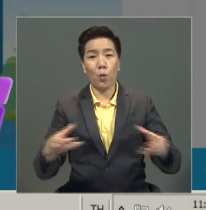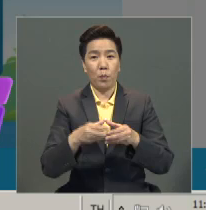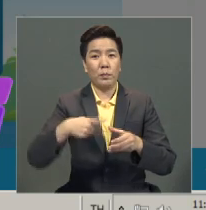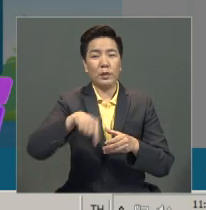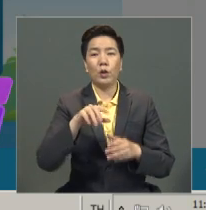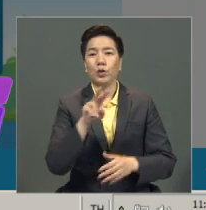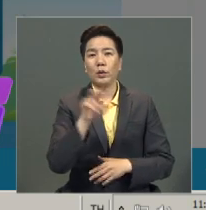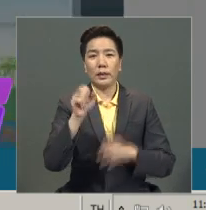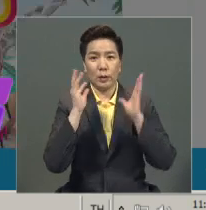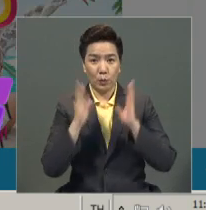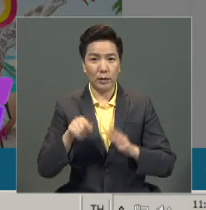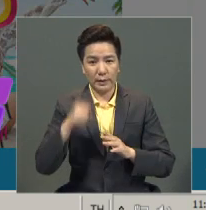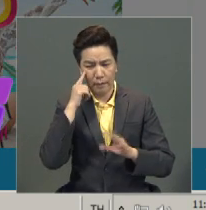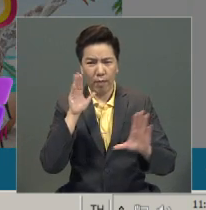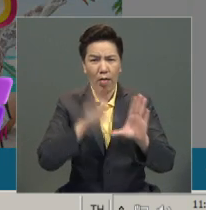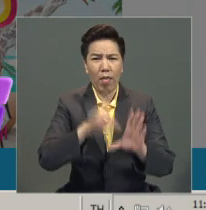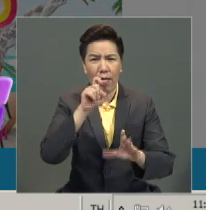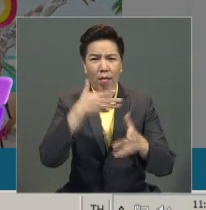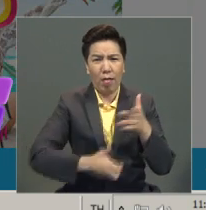ท่านแล้วก็โดนแสงสนิทในฐานะของโฆษกกระทรวงการคลังก็บอกว่ากลุ่มที่ประมาณ2